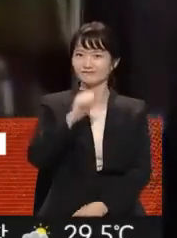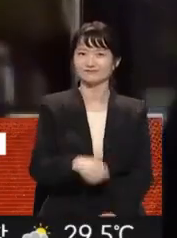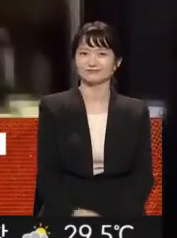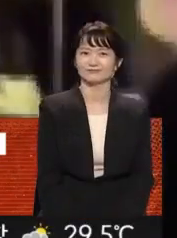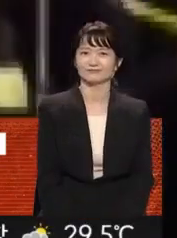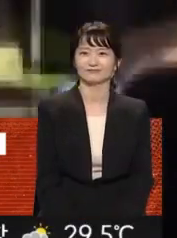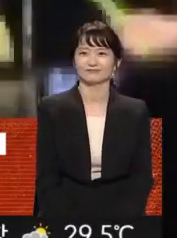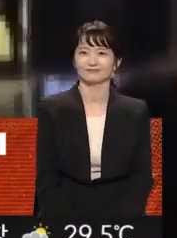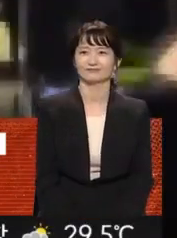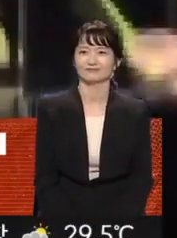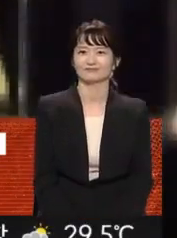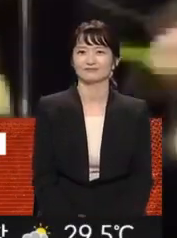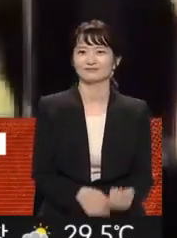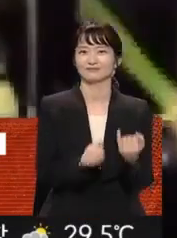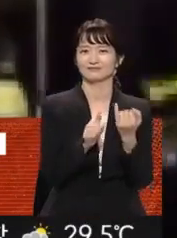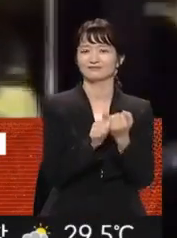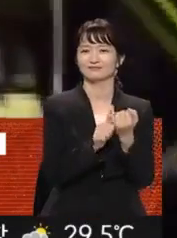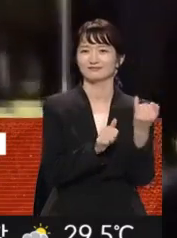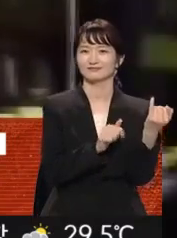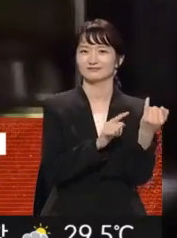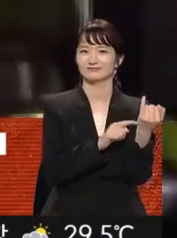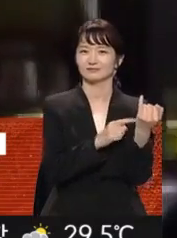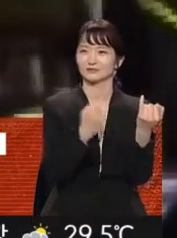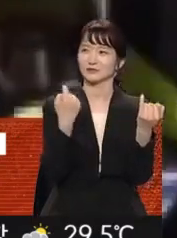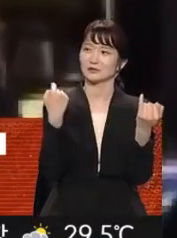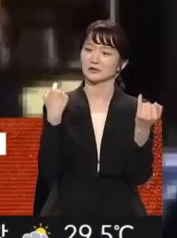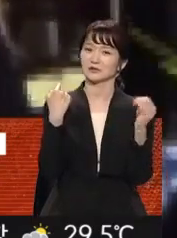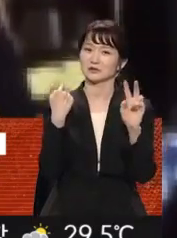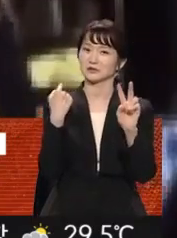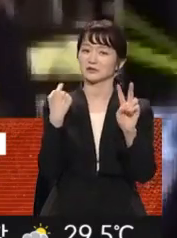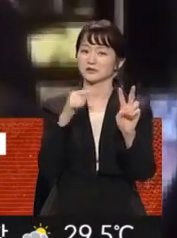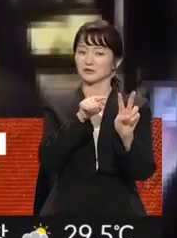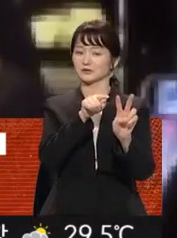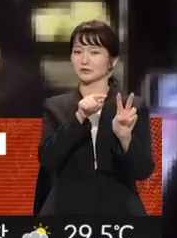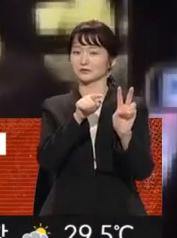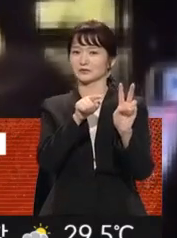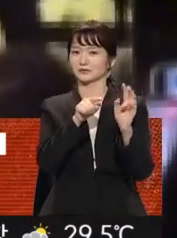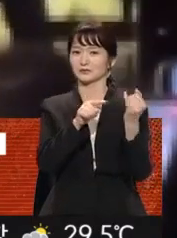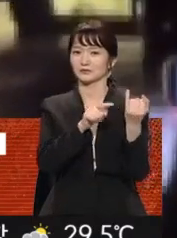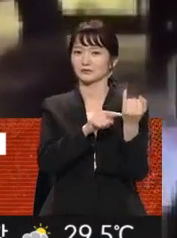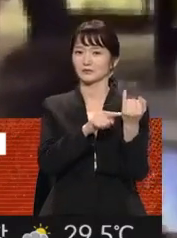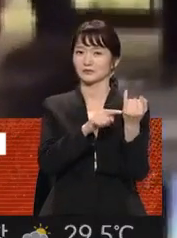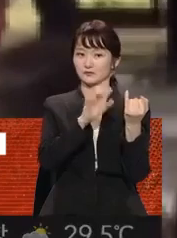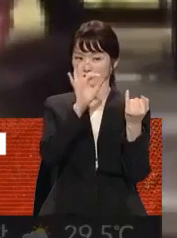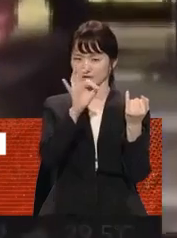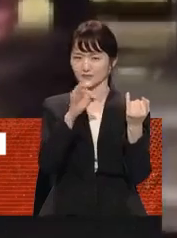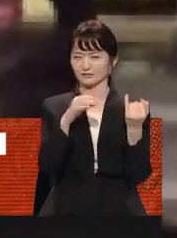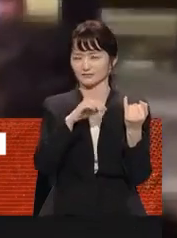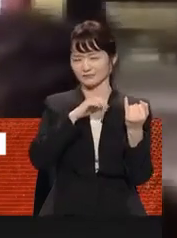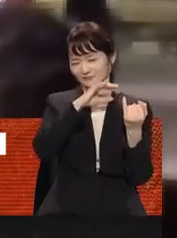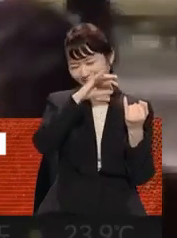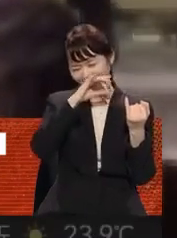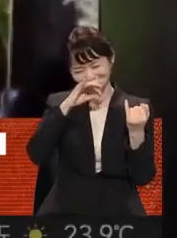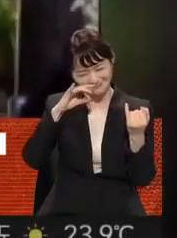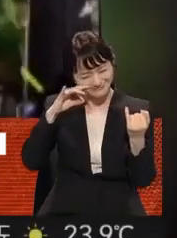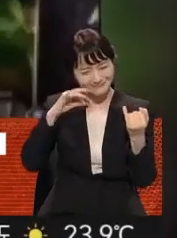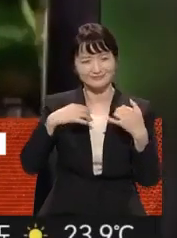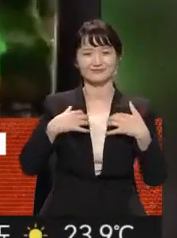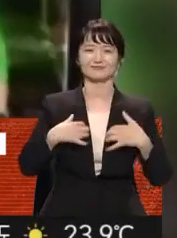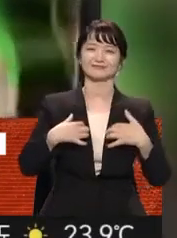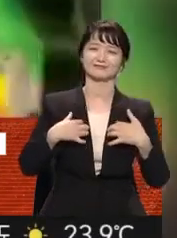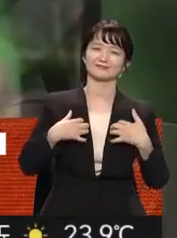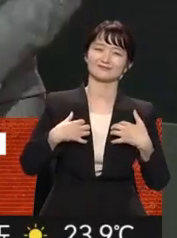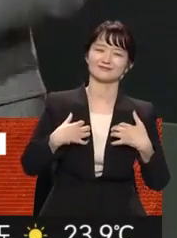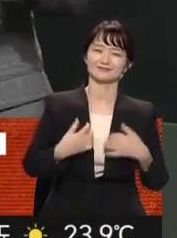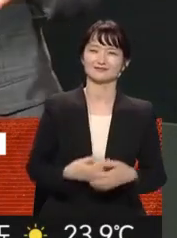지금 그 신부의 뒷모습을 봐도 신부도 막 좋아서 이렇게 막 어깨를 들썩이지 않습니까? 예. 아, 정말 너무,